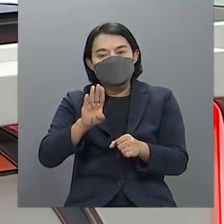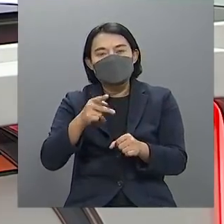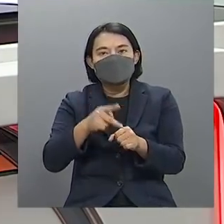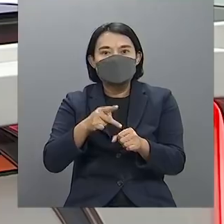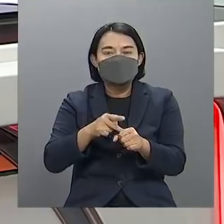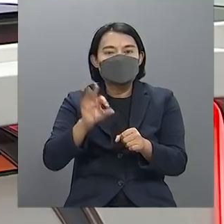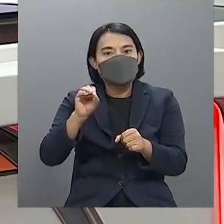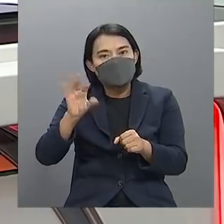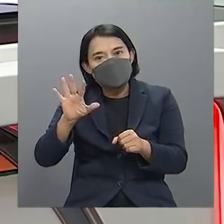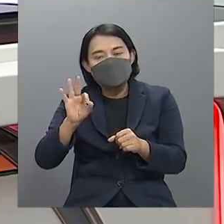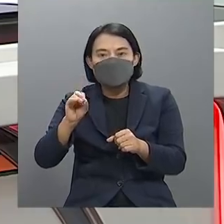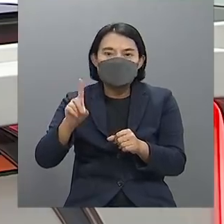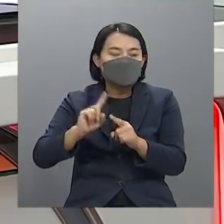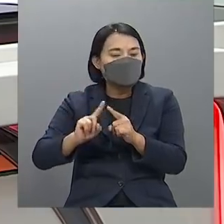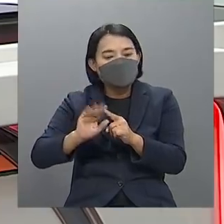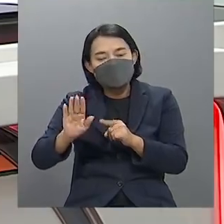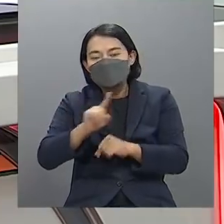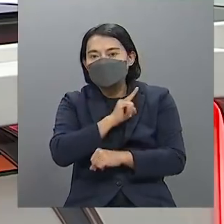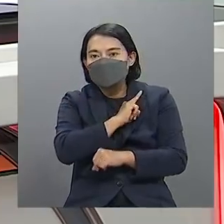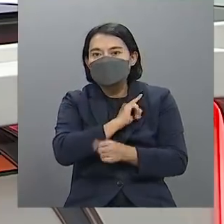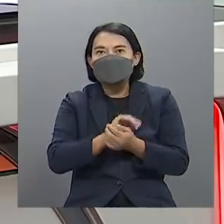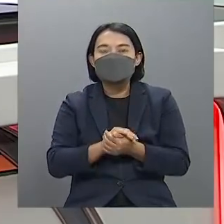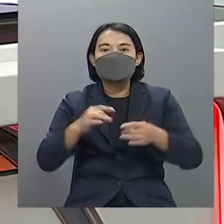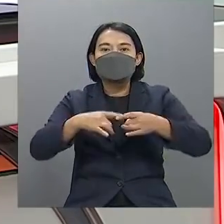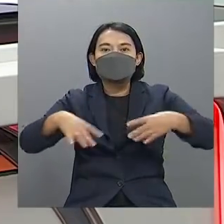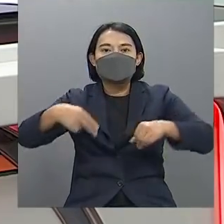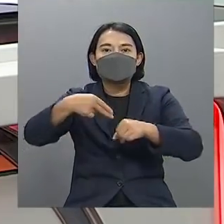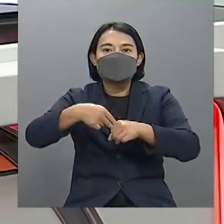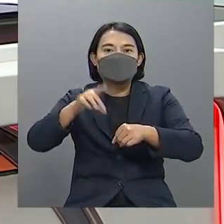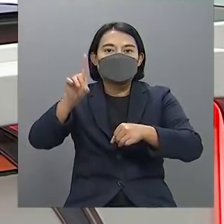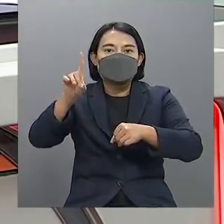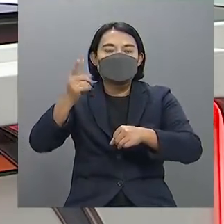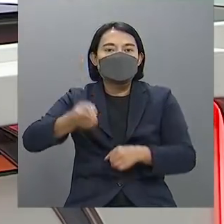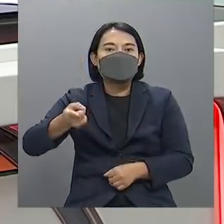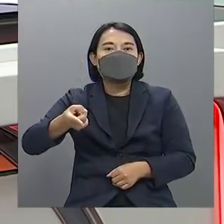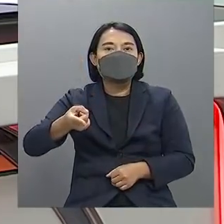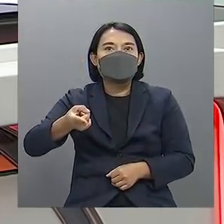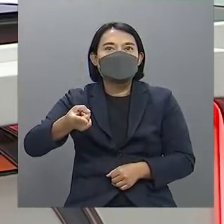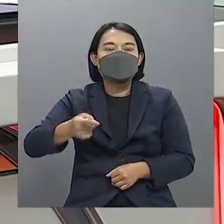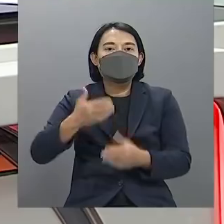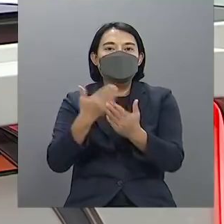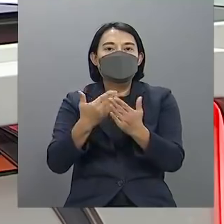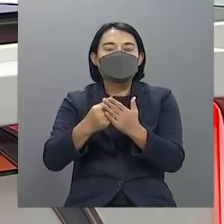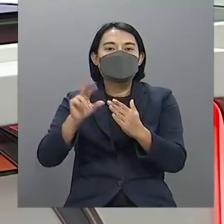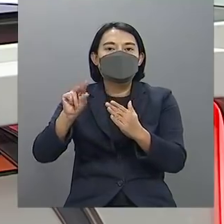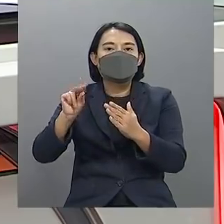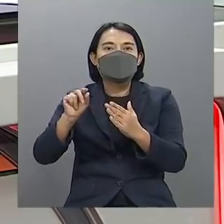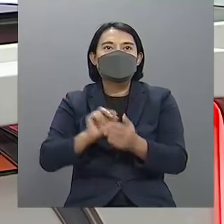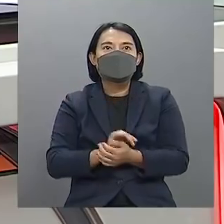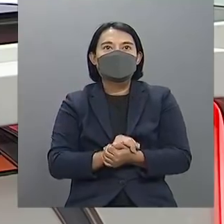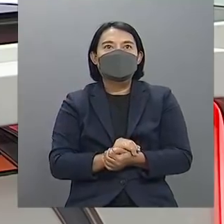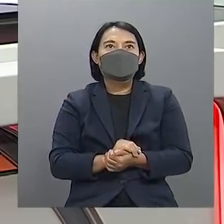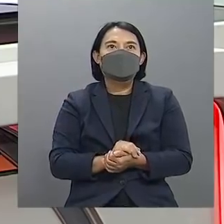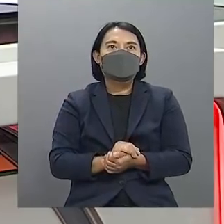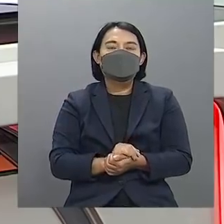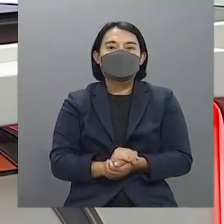บกรับส่วนทางกับผู้ใช้ดีเซลที่ตอนนี้ยังพยายามที่จะตรึงราคาให้ได้ที่30บาทกันอยู่นะคะ แต่ว่าถ้าคุณผู้ชมฟังจากนายกรั